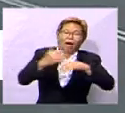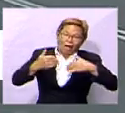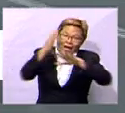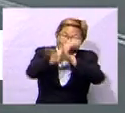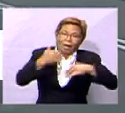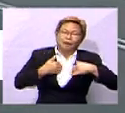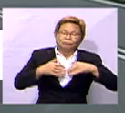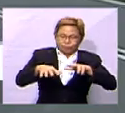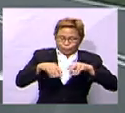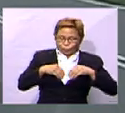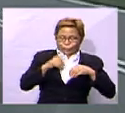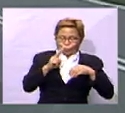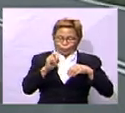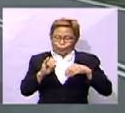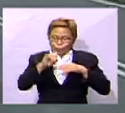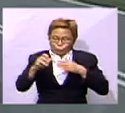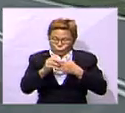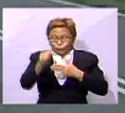20 juta untuk tujuan sama